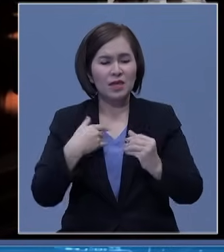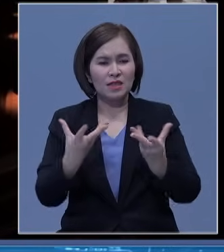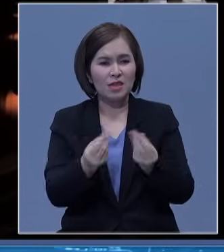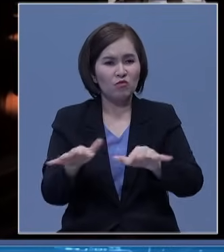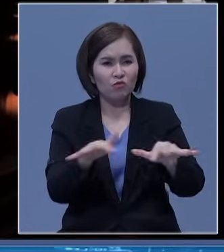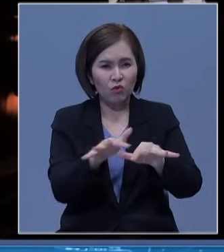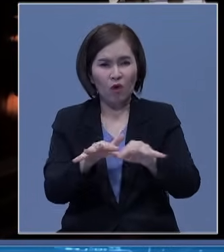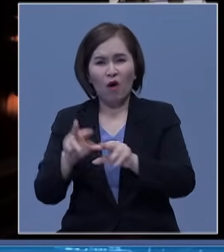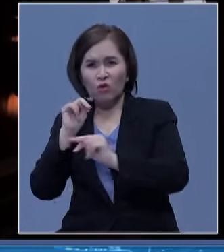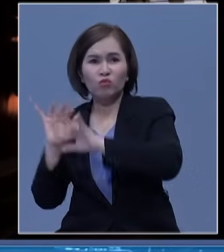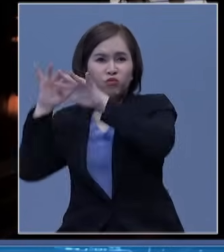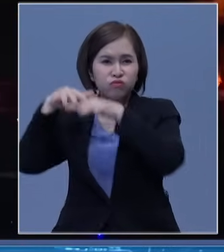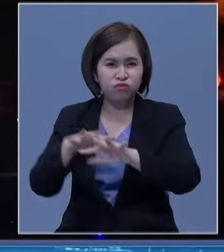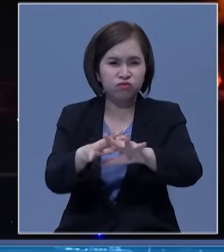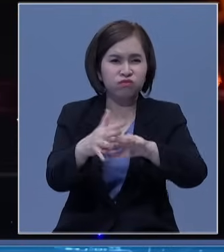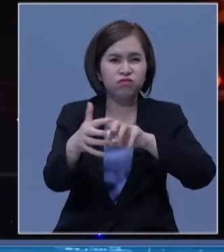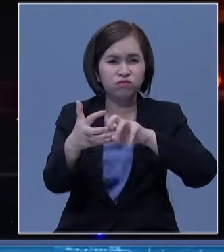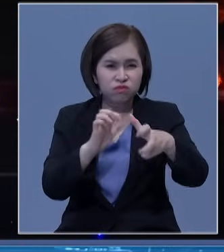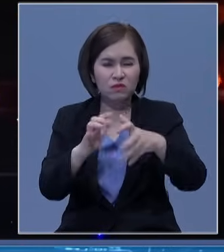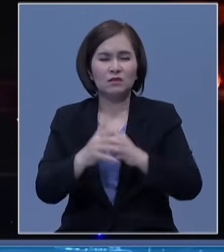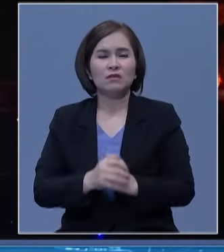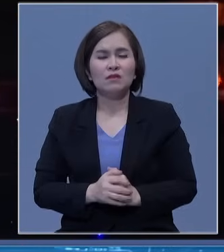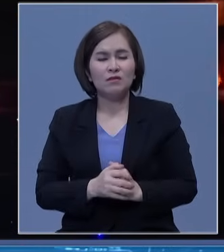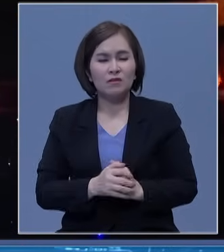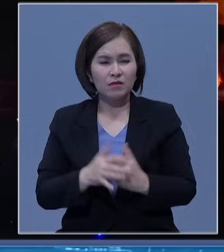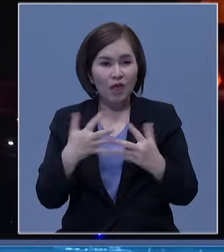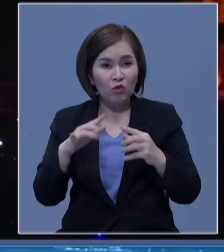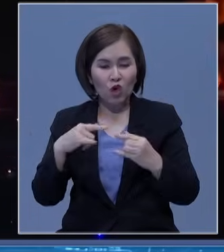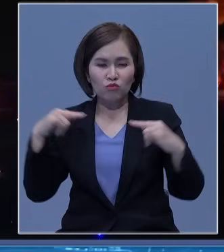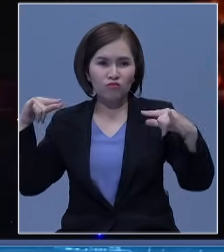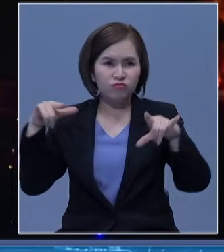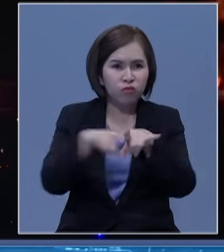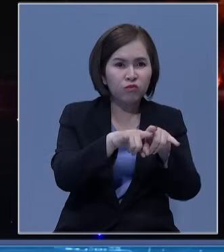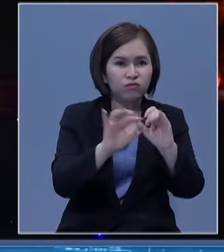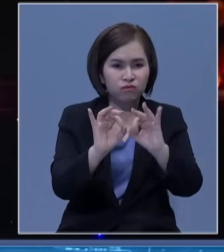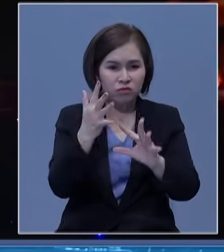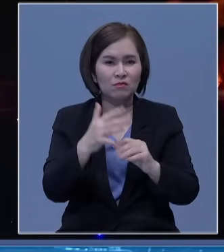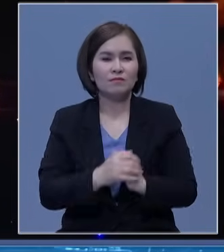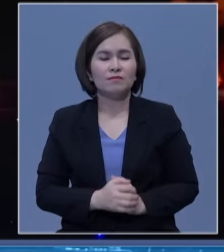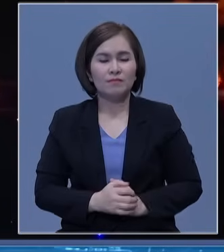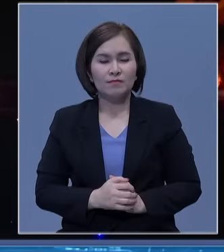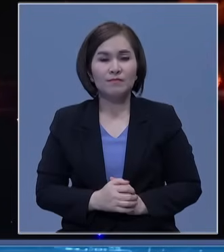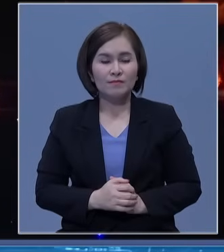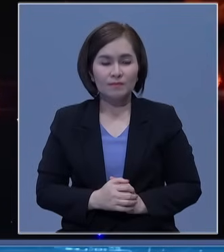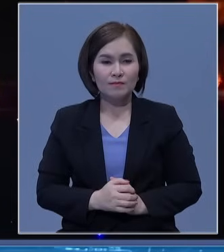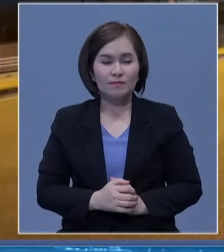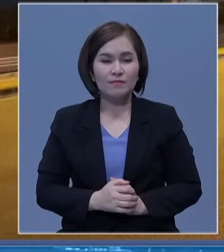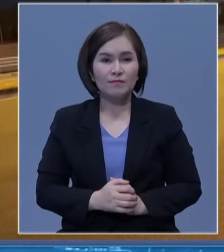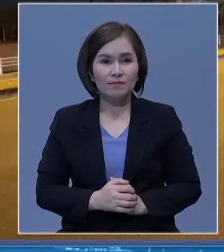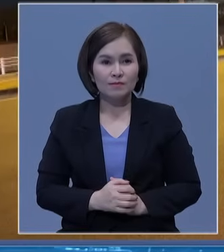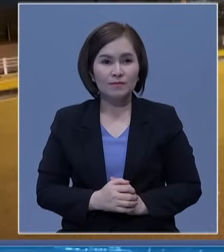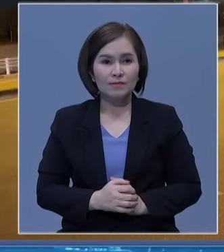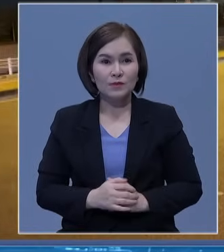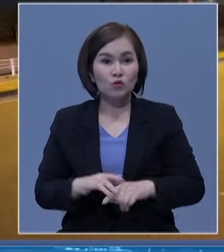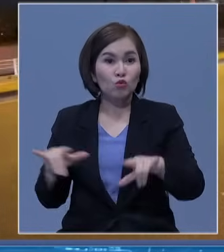อย เหมือนเคราะห์ซ้ำกรรมซัดนะเพราะแผ่นดินไหวสึนามิวันที่1เลยแล้วก็เหตุการณ์นี้ค่ะเป็นเครื่องบินโดยสารนะเป็นโบอิ้งลำใหญ ่ แ